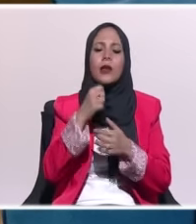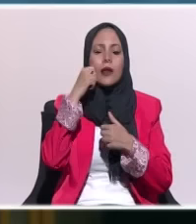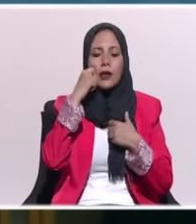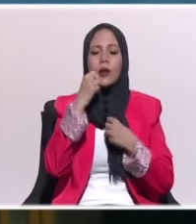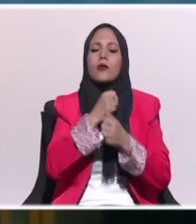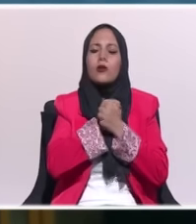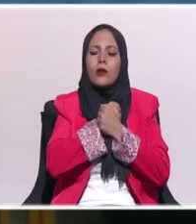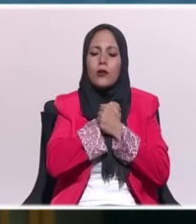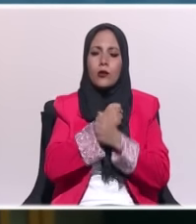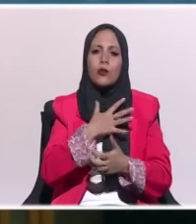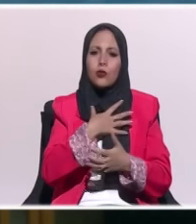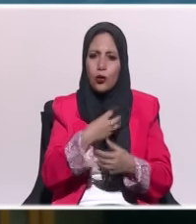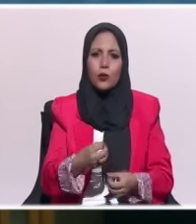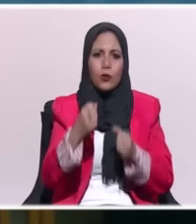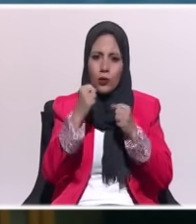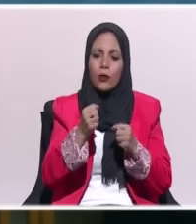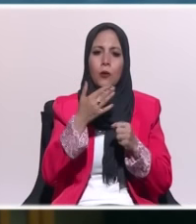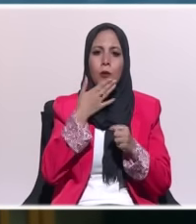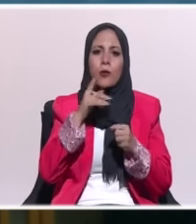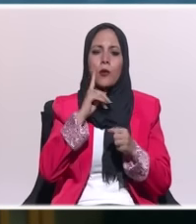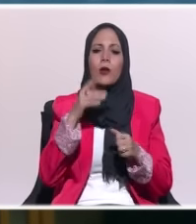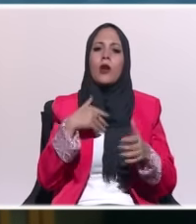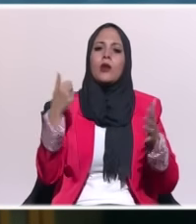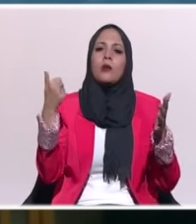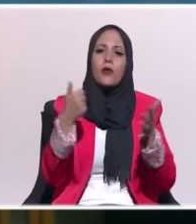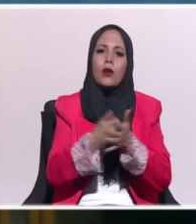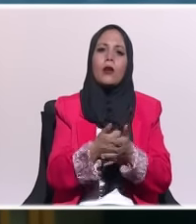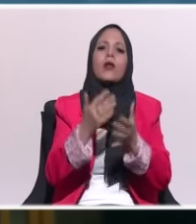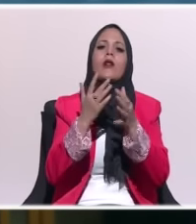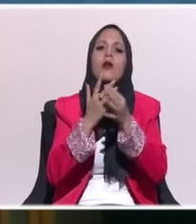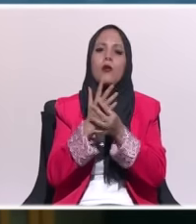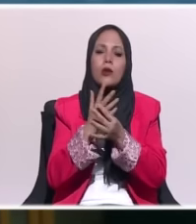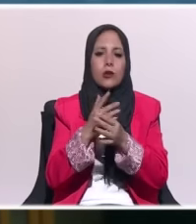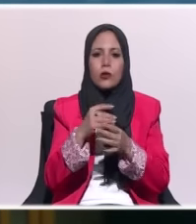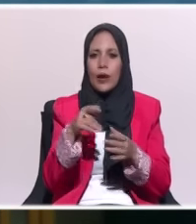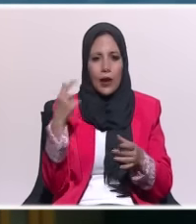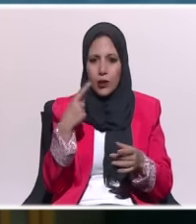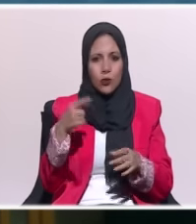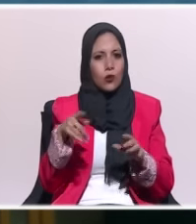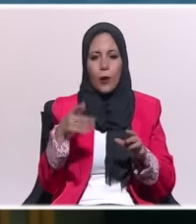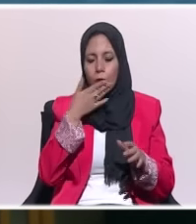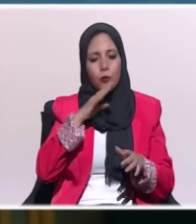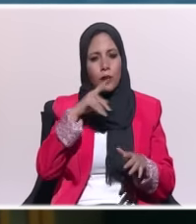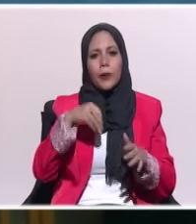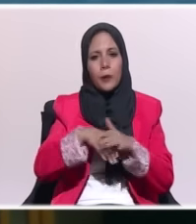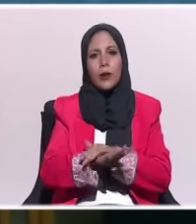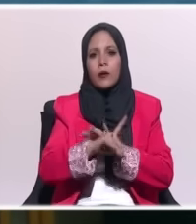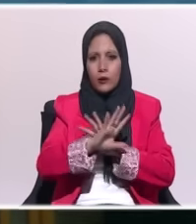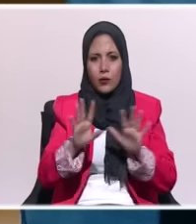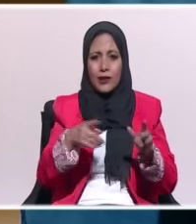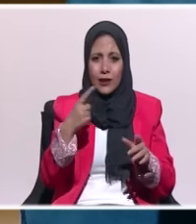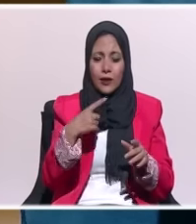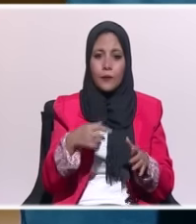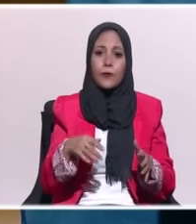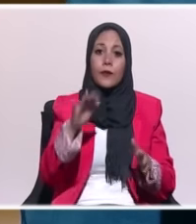كده، لغايه ما اتجوزت وخلفت حياتي طبيعي، ماشيه طبيعي، مفيش مشكله.